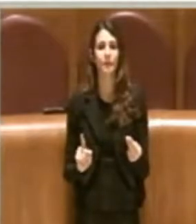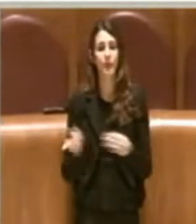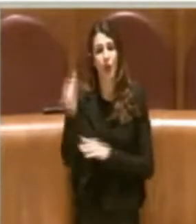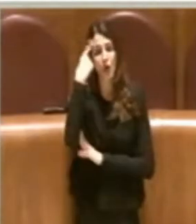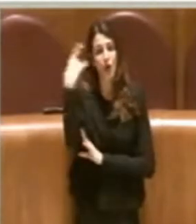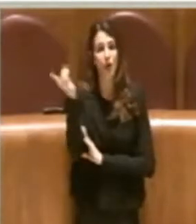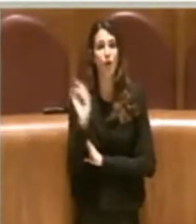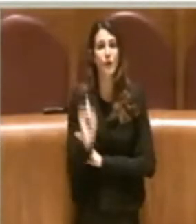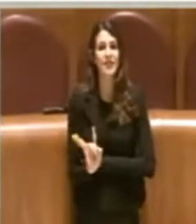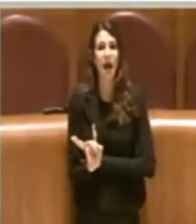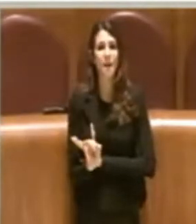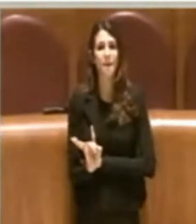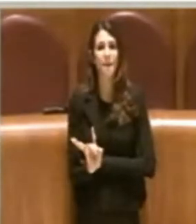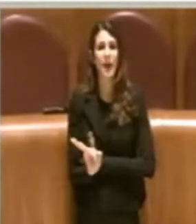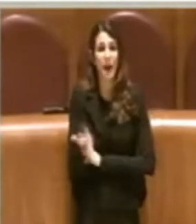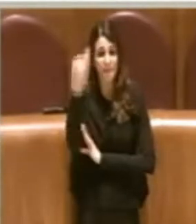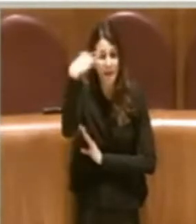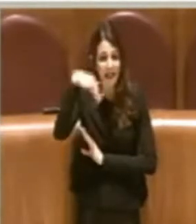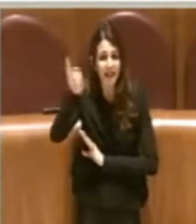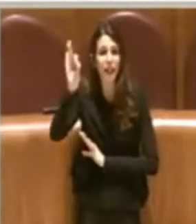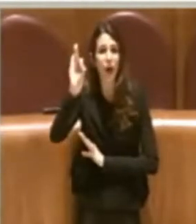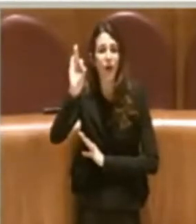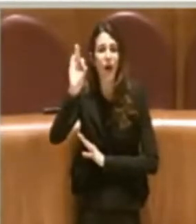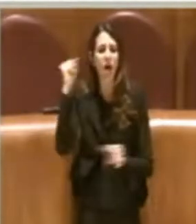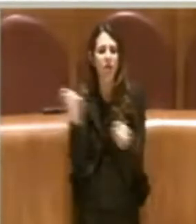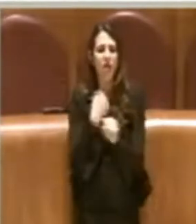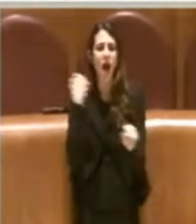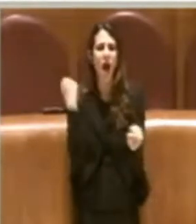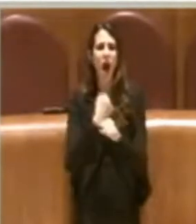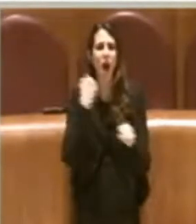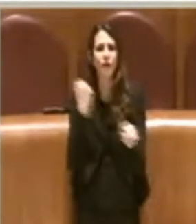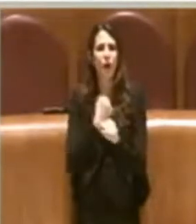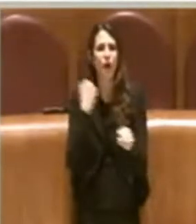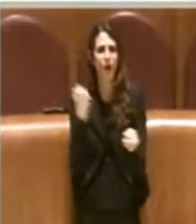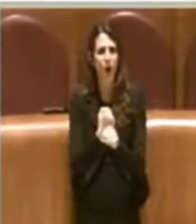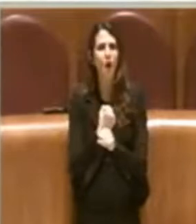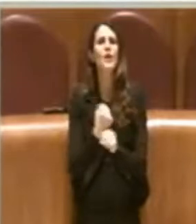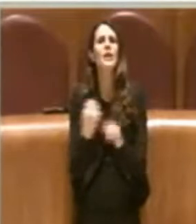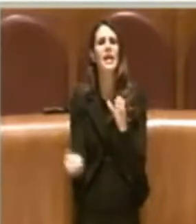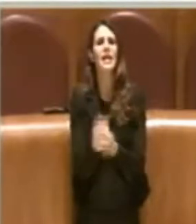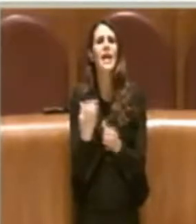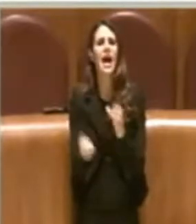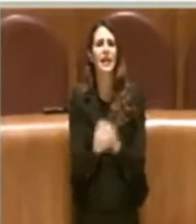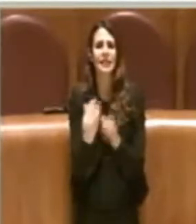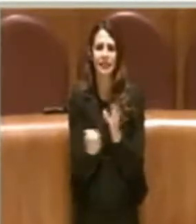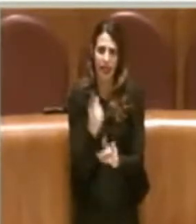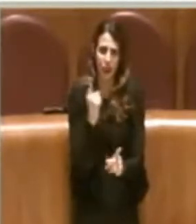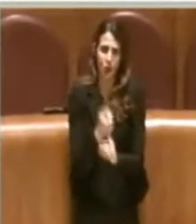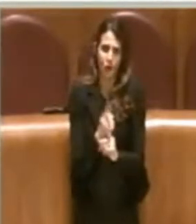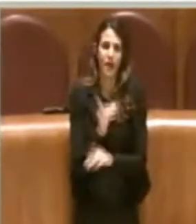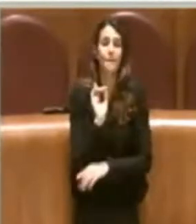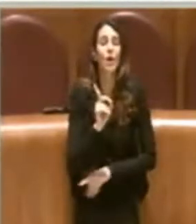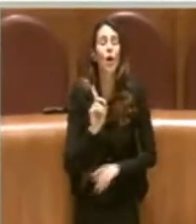con precisione quali siano queste opere che andavano o andrebbero realizzate, e